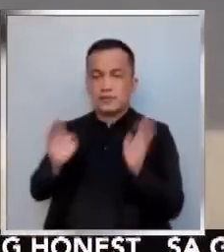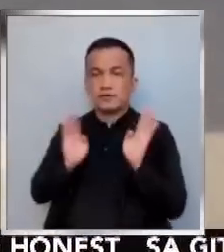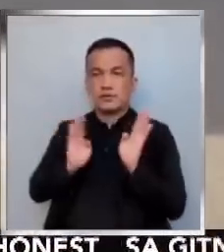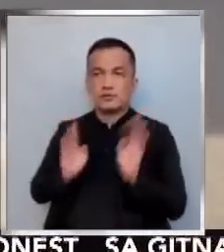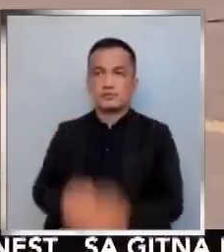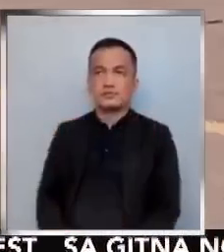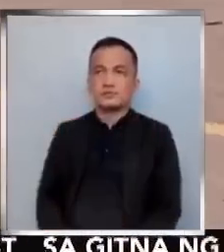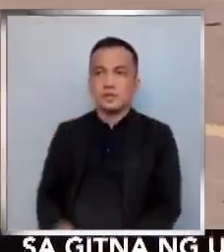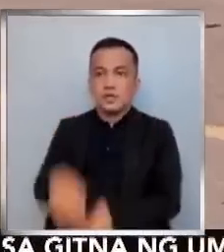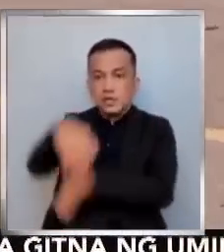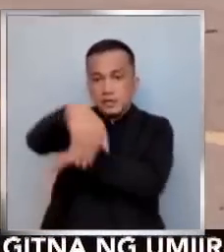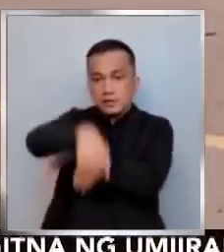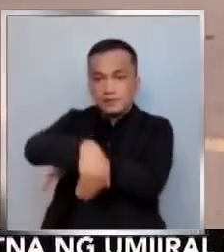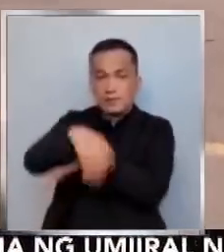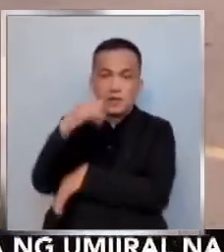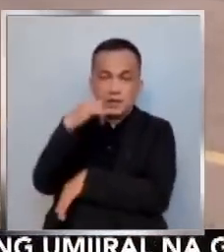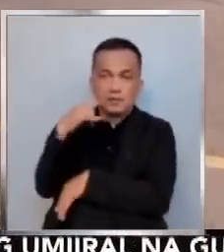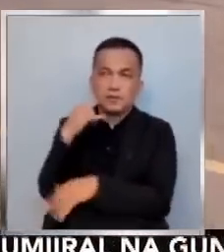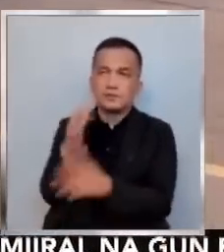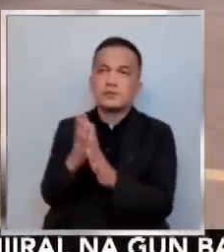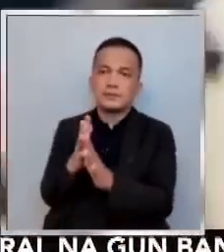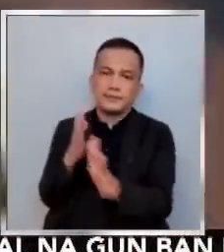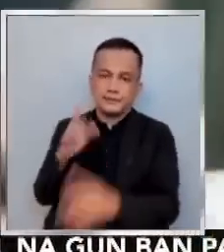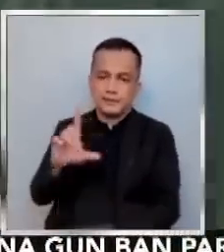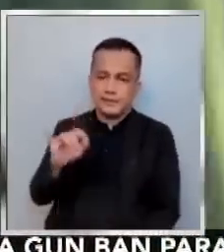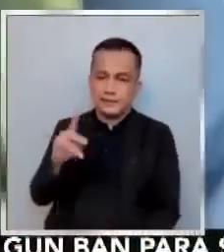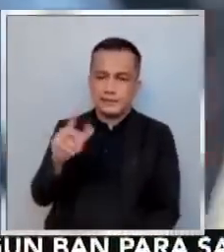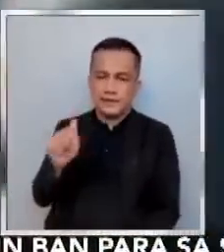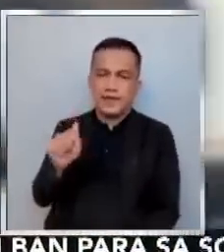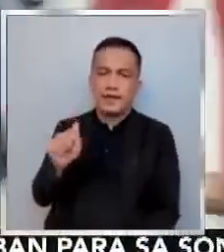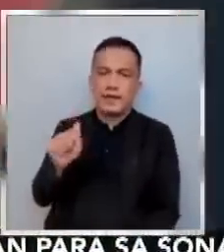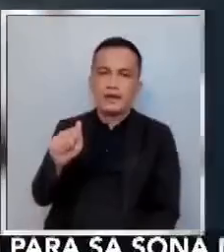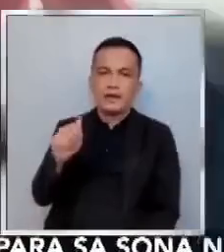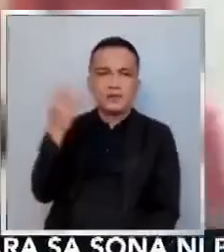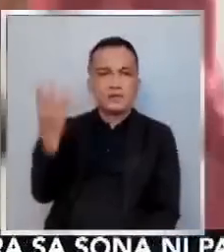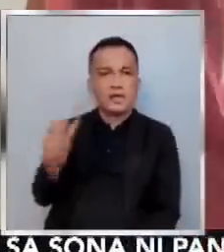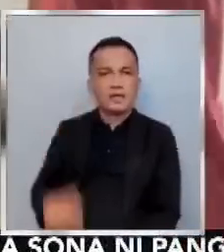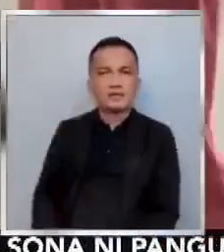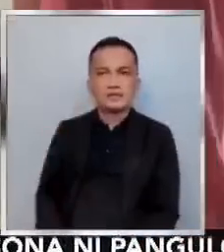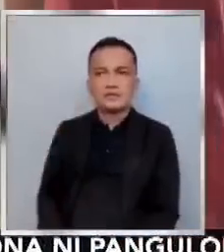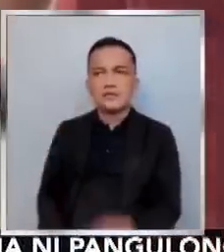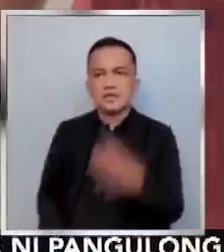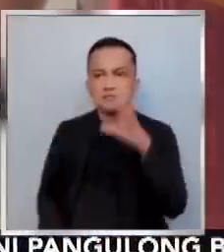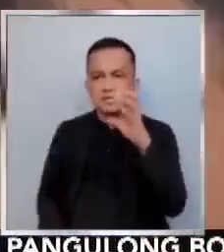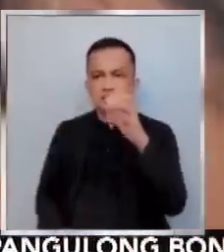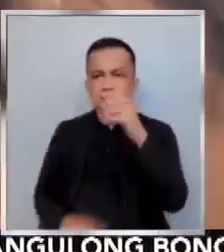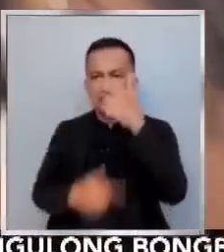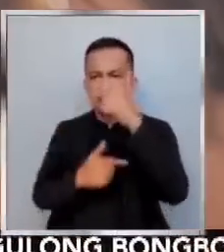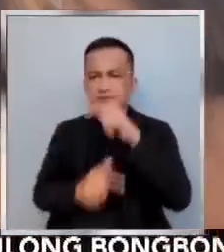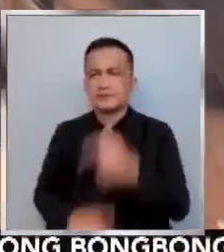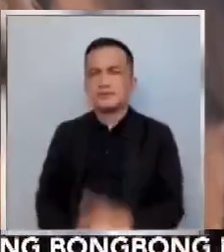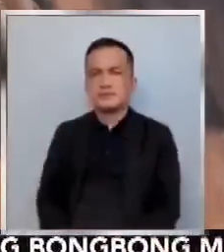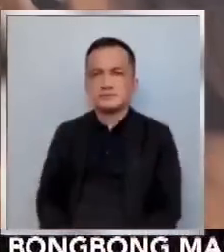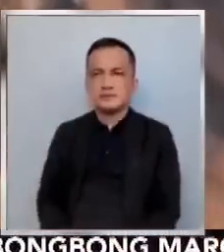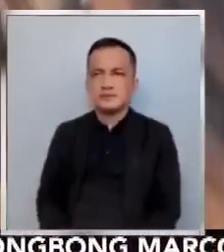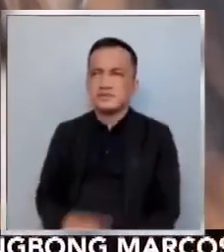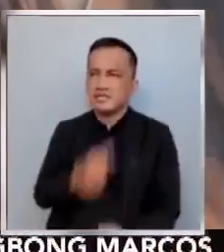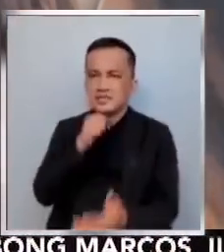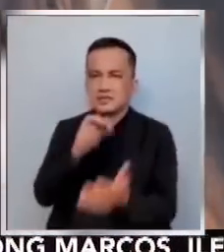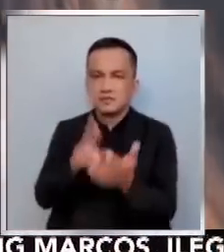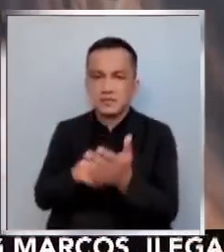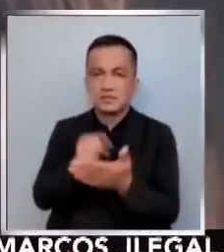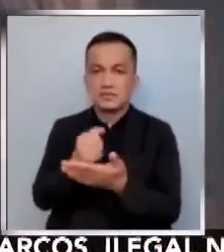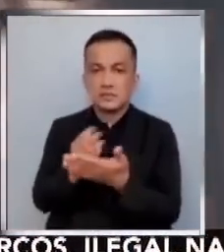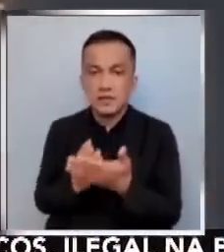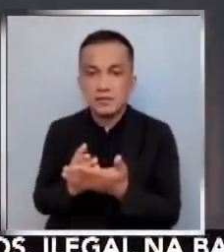lang kahapon ay may nakapila na sa Lipa, Batangas. Hanggang 500 lang ang kota. Hindi nakapagparehistro ang ilan dahil kulang